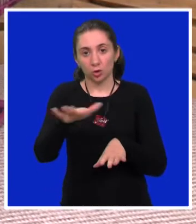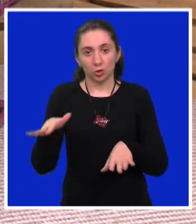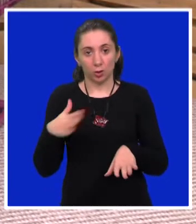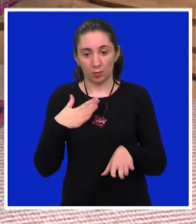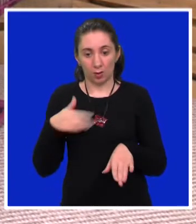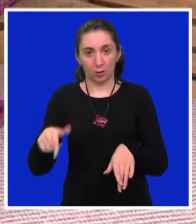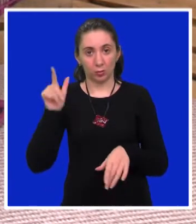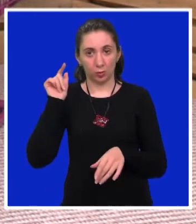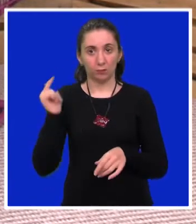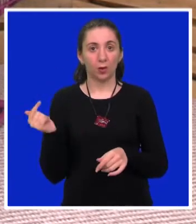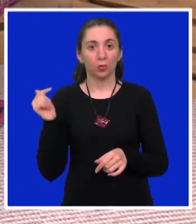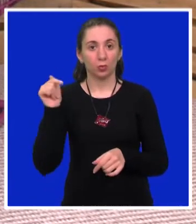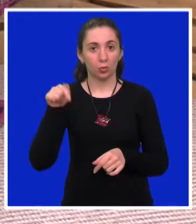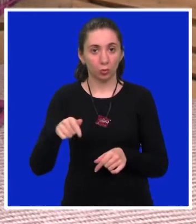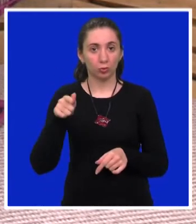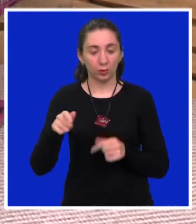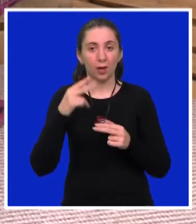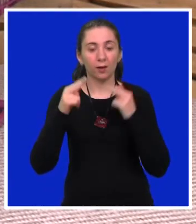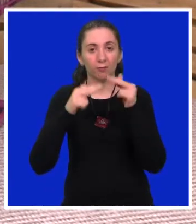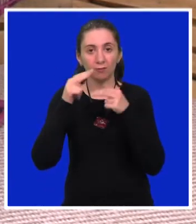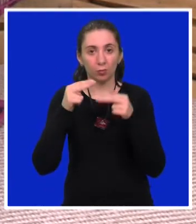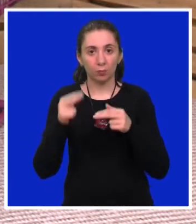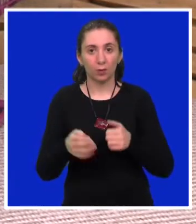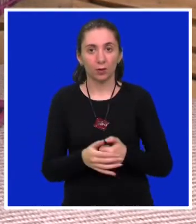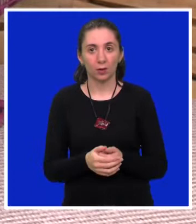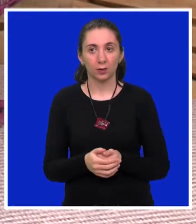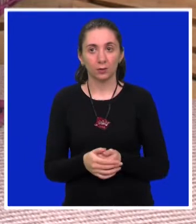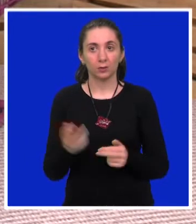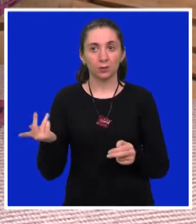naših, nas u Karlovcu, da je došla ta informacija